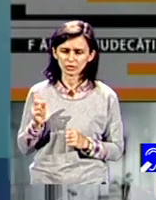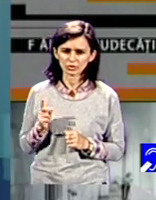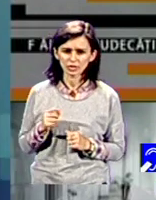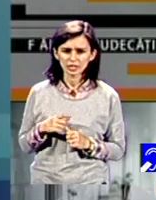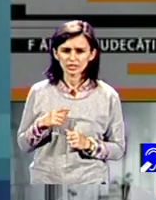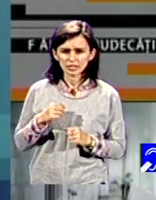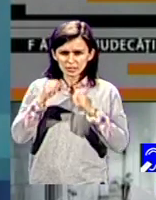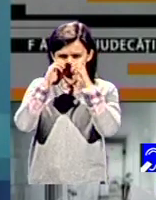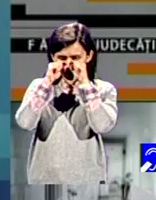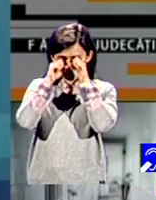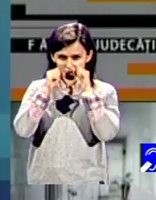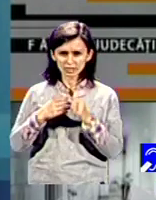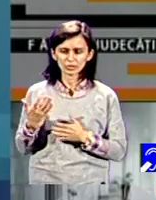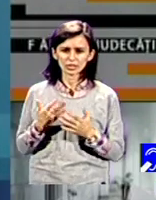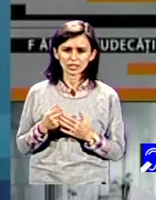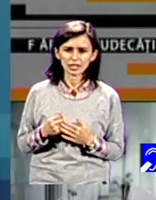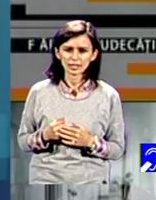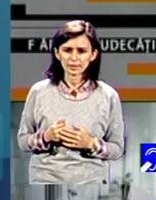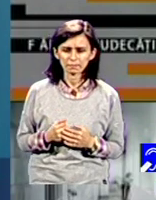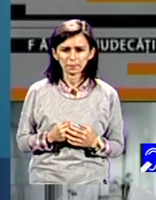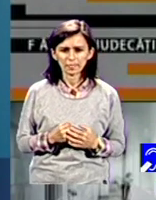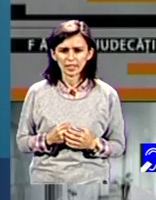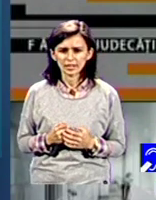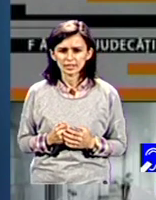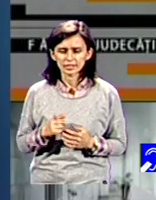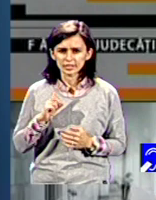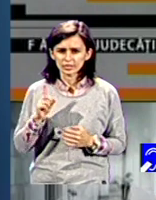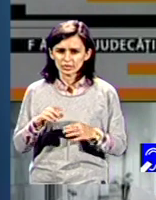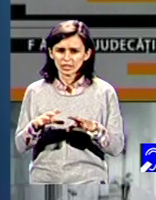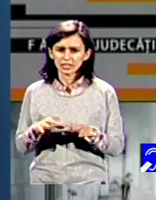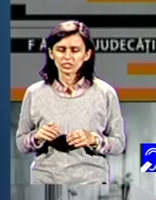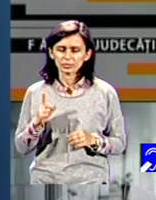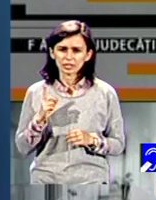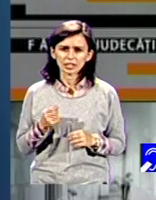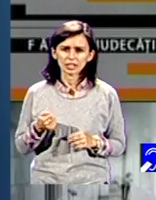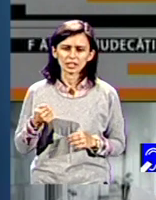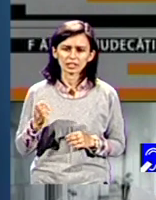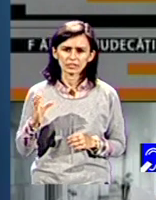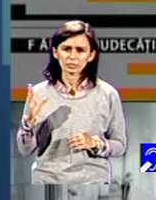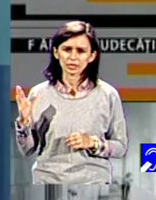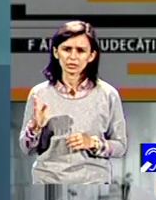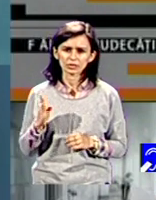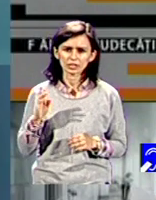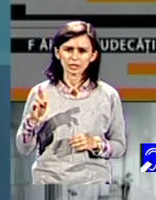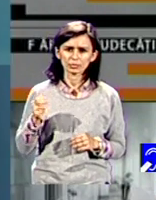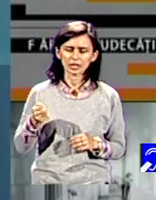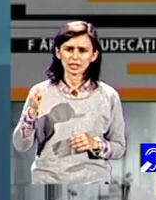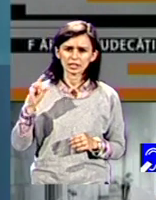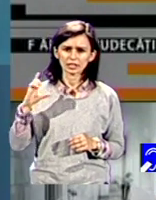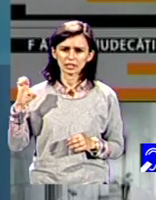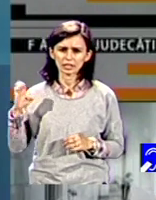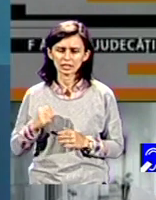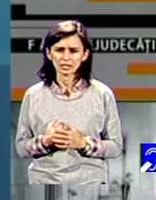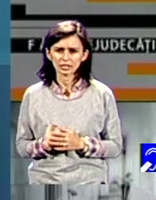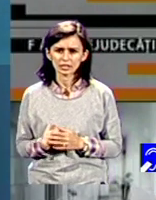nevăzători care nu se de acord cu mine dar alfabetul Braille laolalta cu alfabetele cu alte alfabetica file